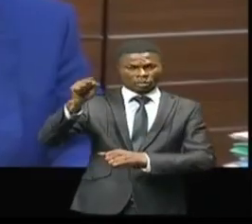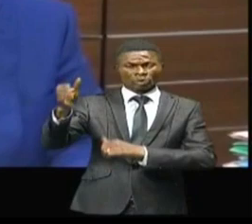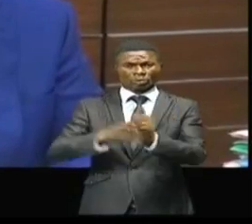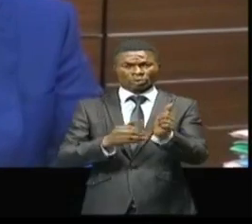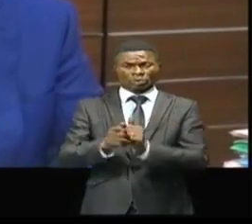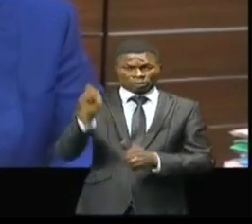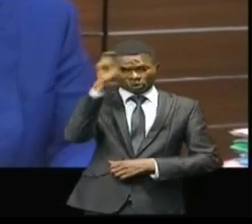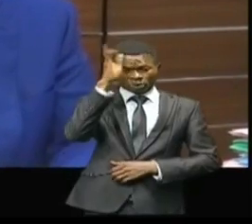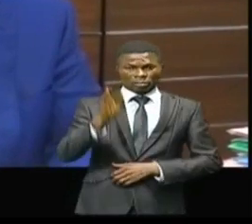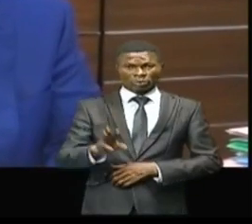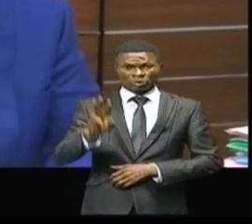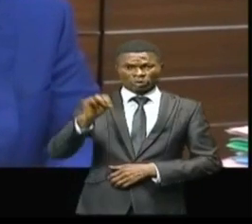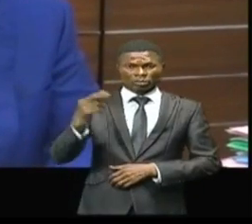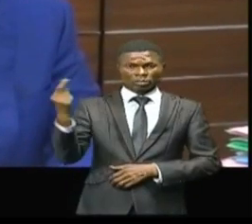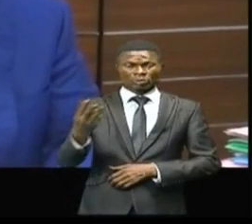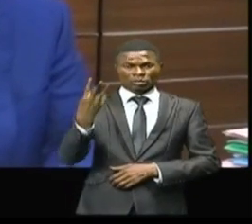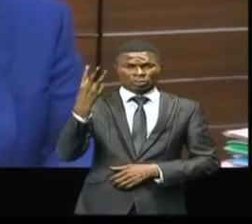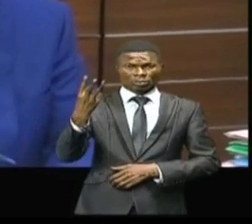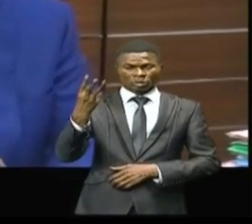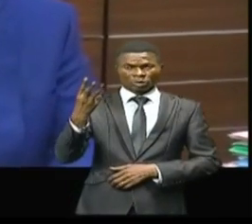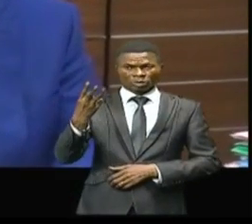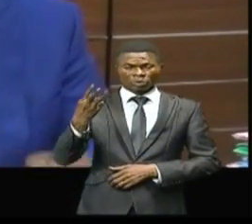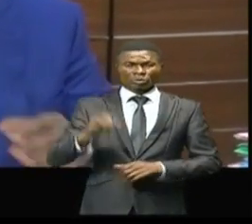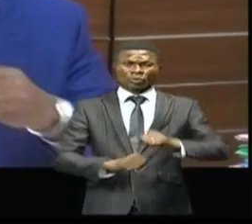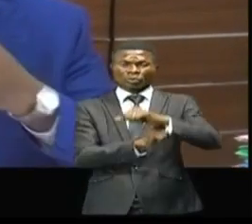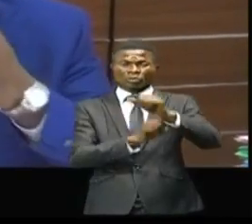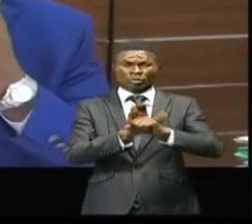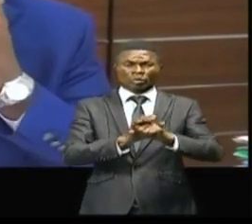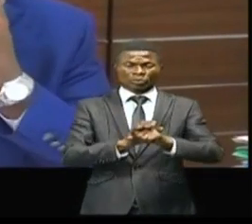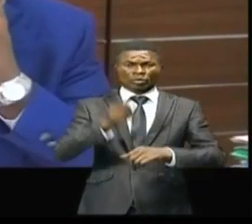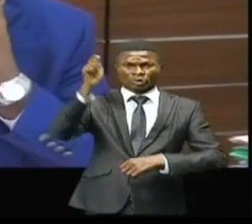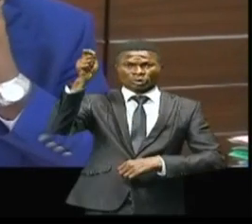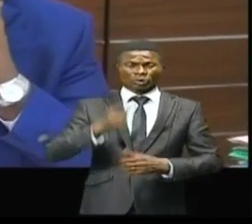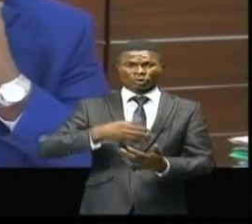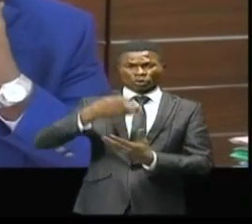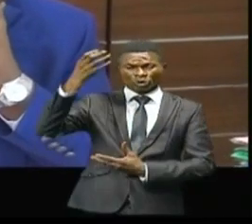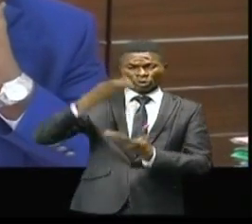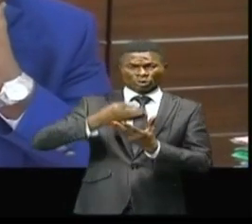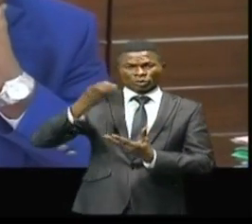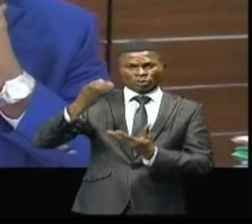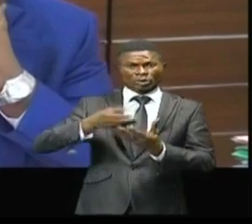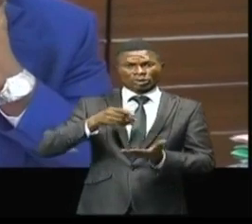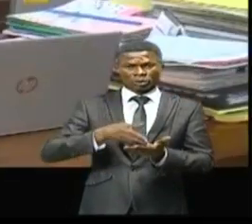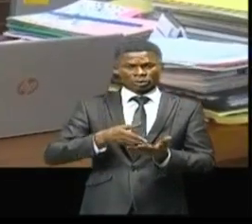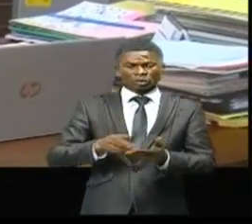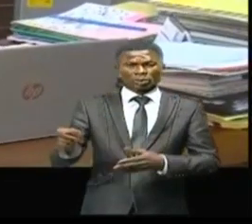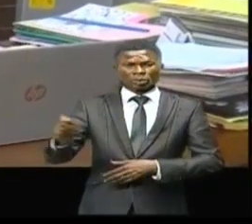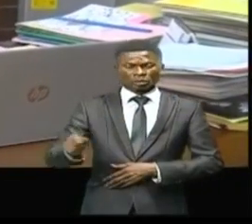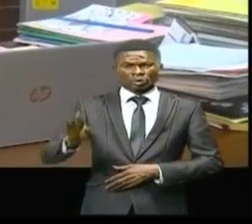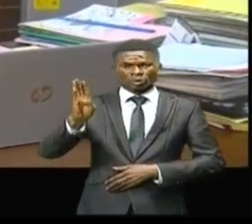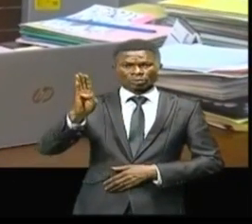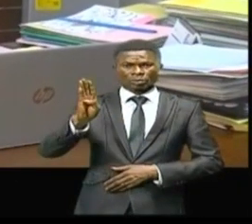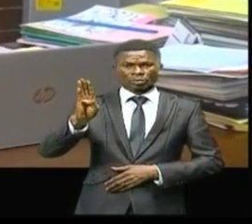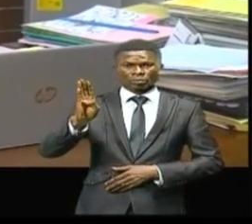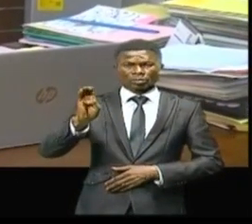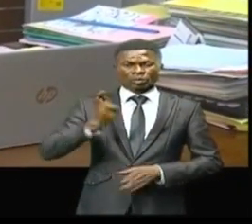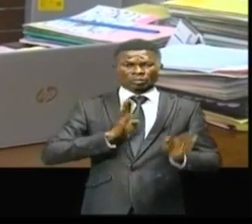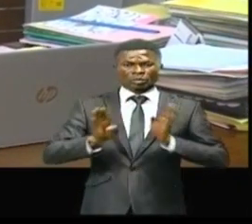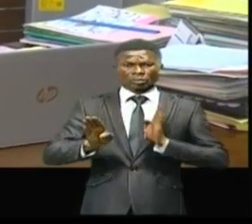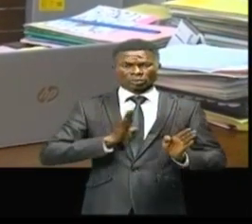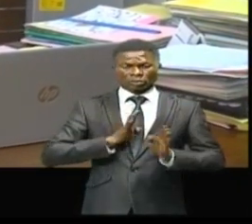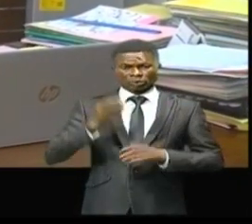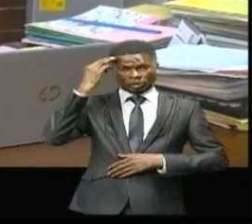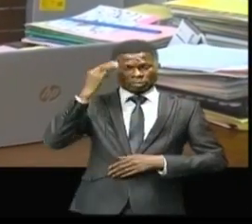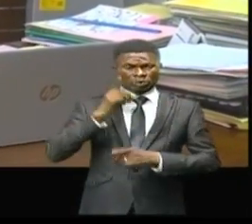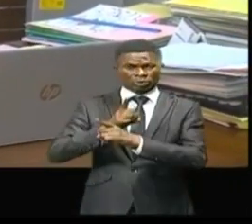les terroristes du M23 lourdement appuyé par l'armée rwandaise dans les territoires de Béni les ministres